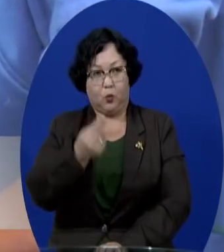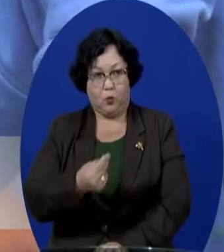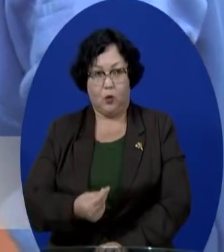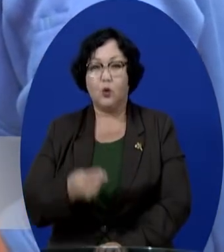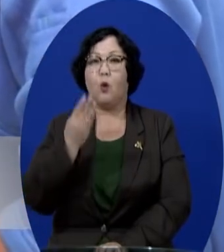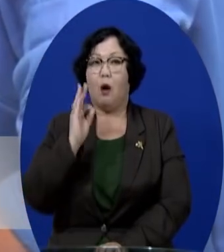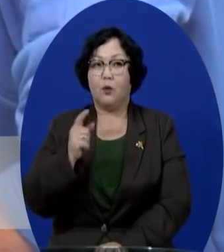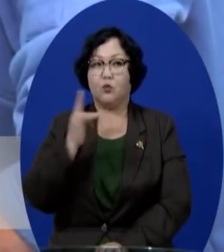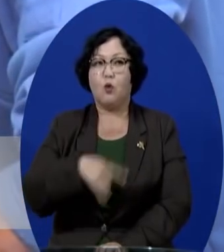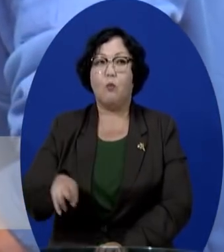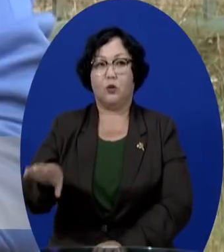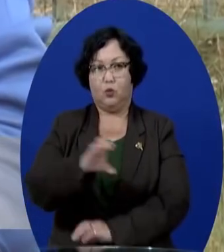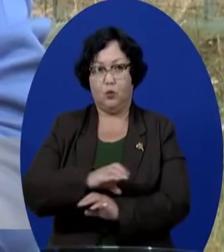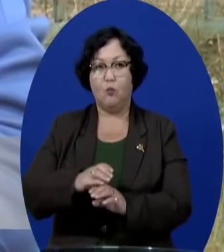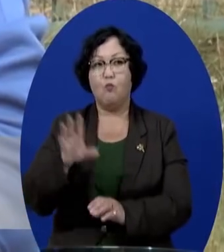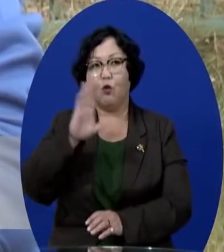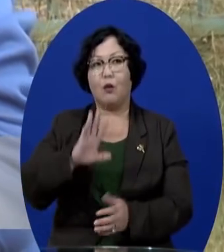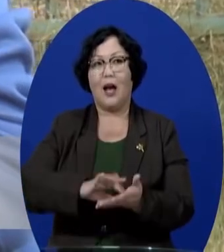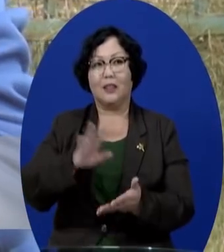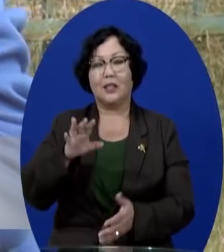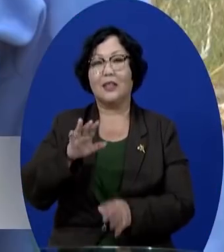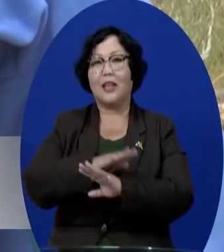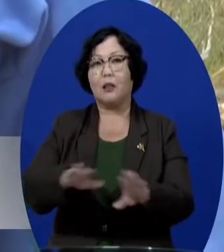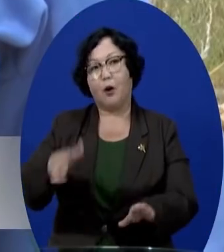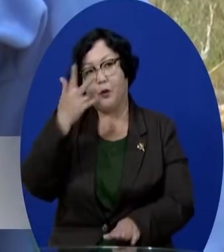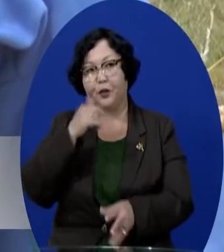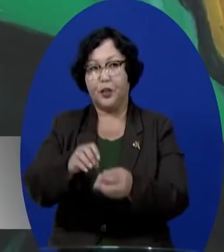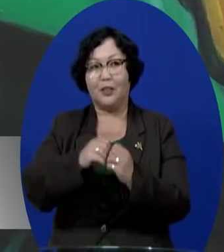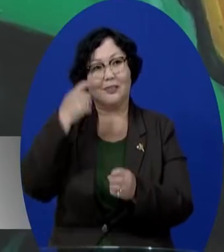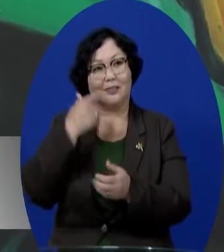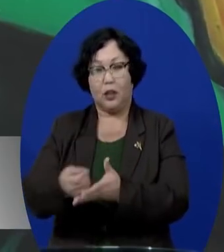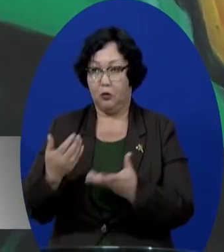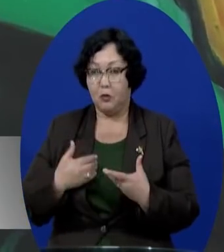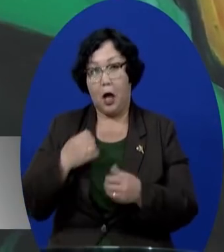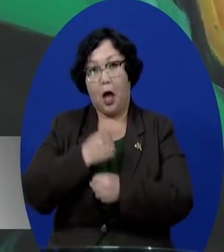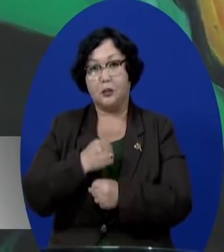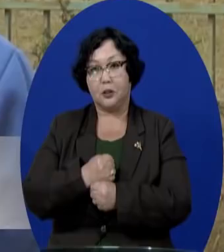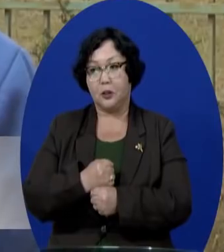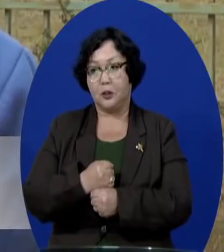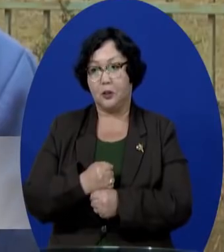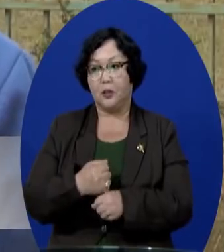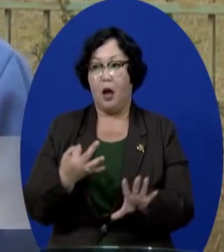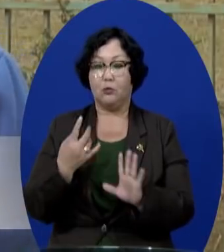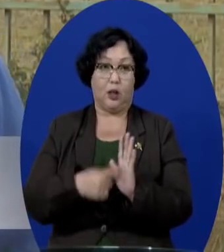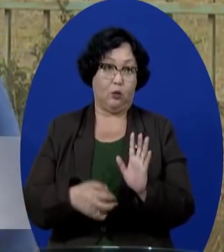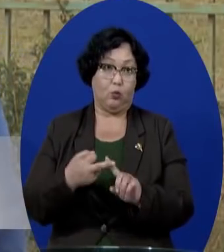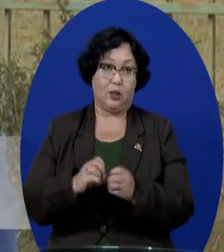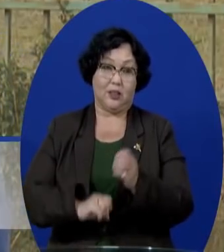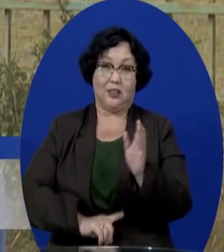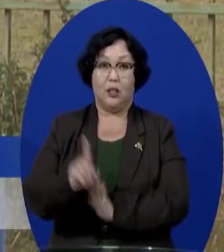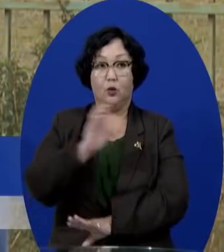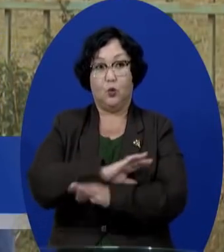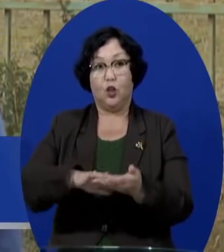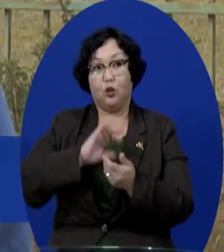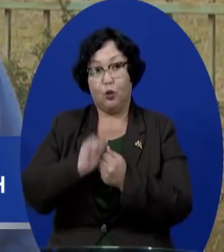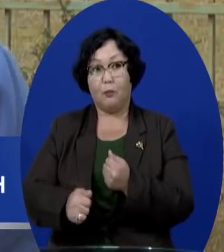аймгийн 100 мод сумын мөнх алдрын талбайг тохижуулах санал ирсэн байна. Ажлаа энэ сарын дундуур эхлүүлээд байна. Сургалтын төлбөрөөс олох